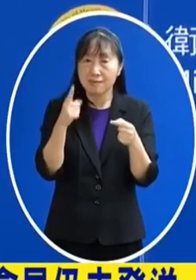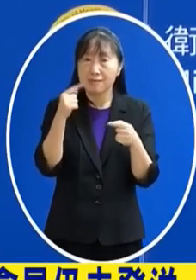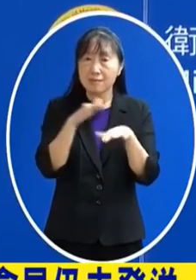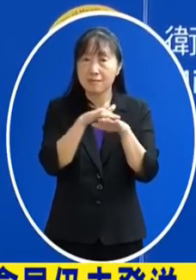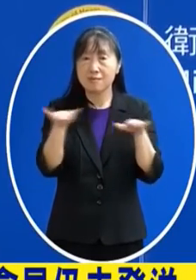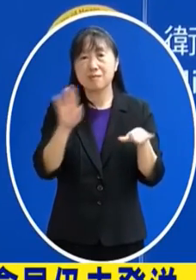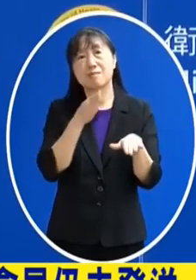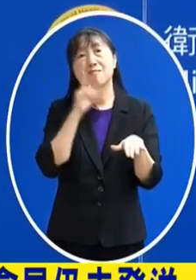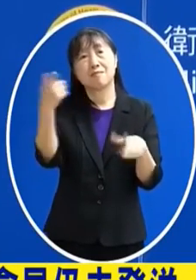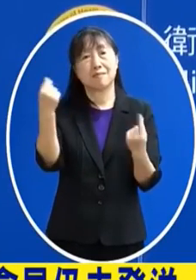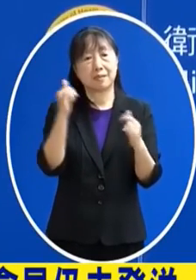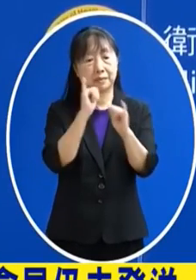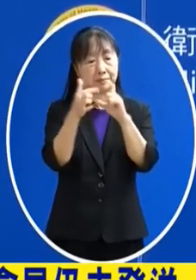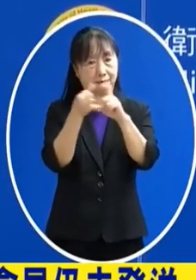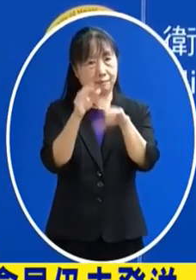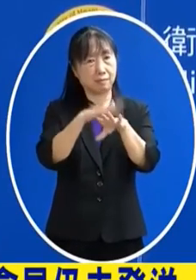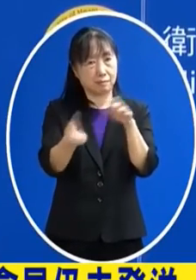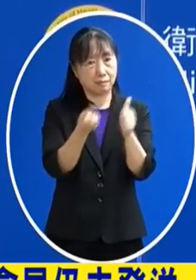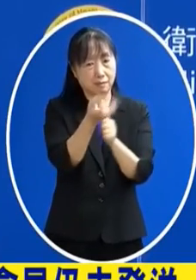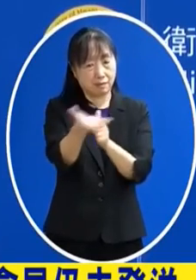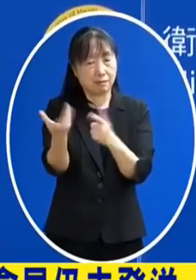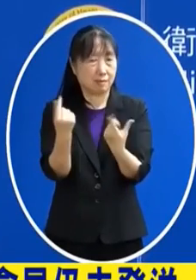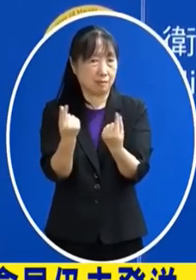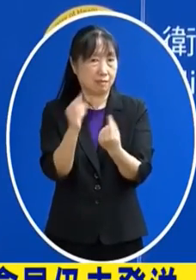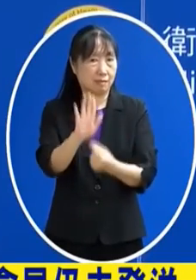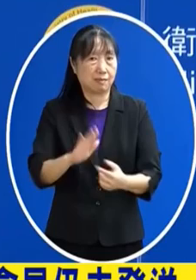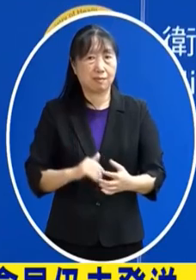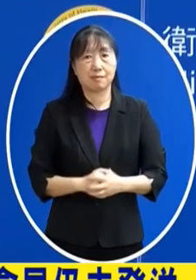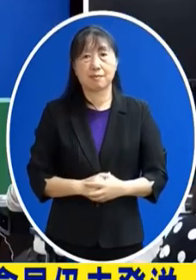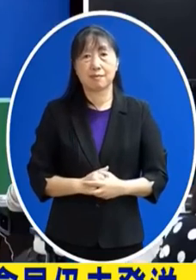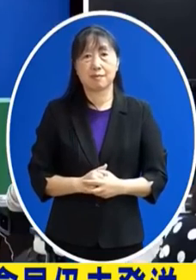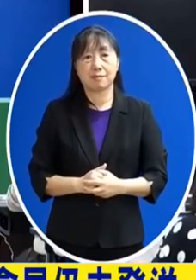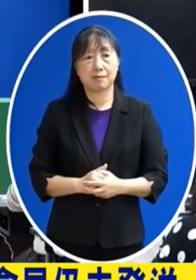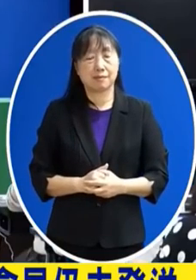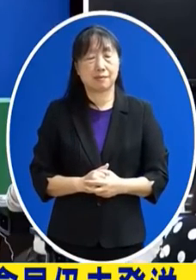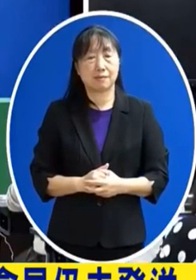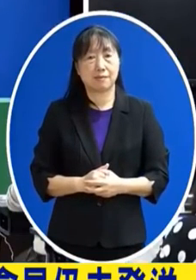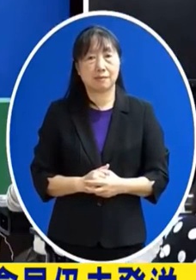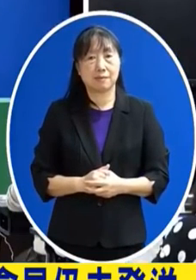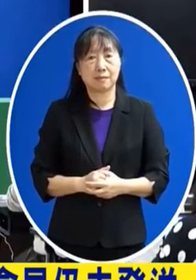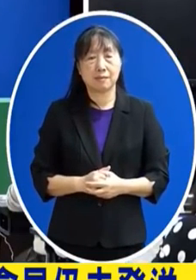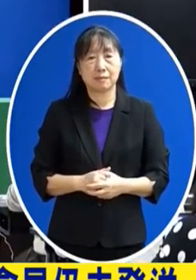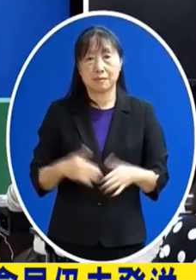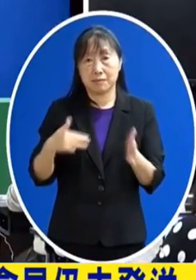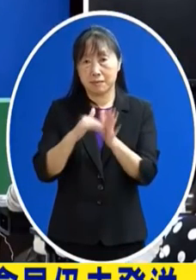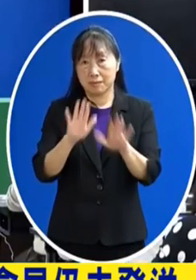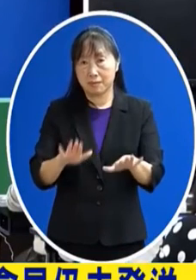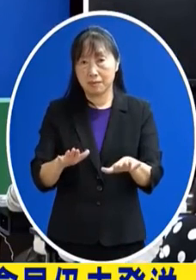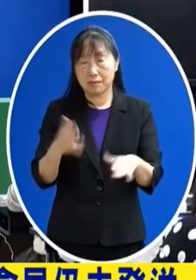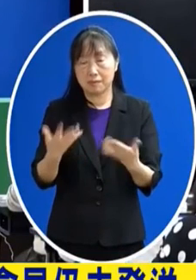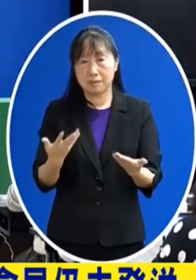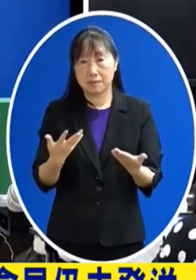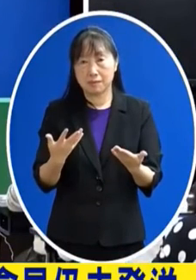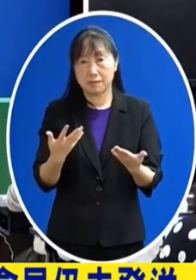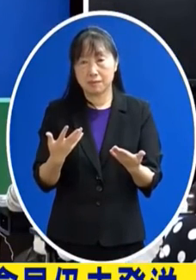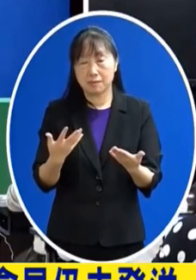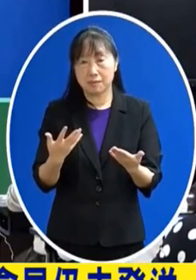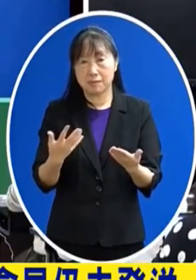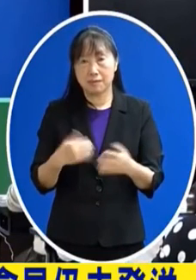有相当的社区传染在发生。 对，整个大概现在目前大概就